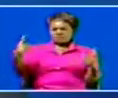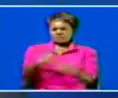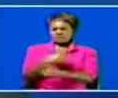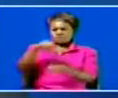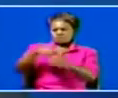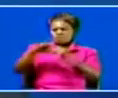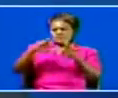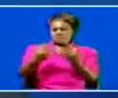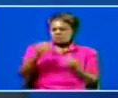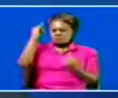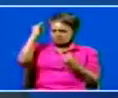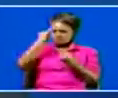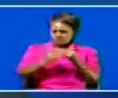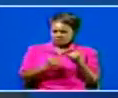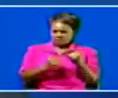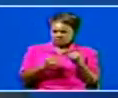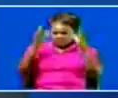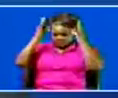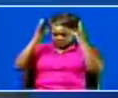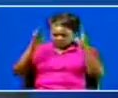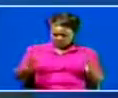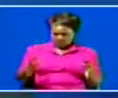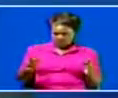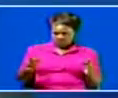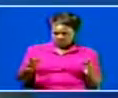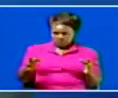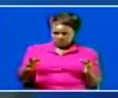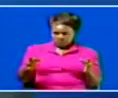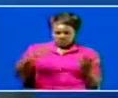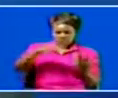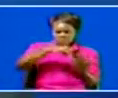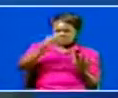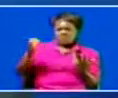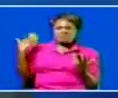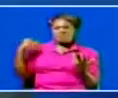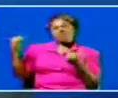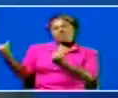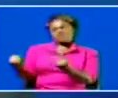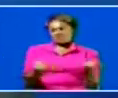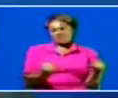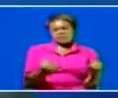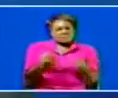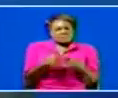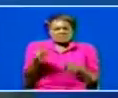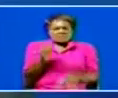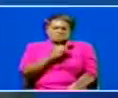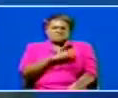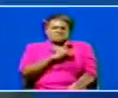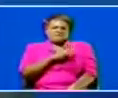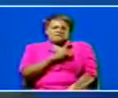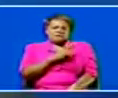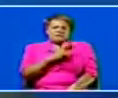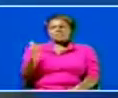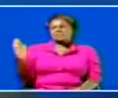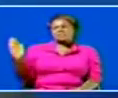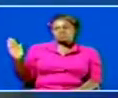familia hiyo. Mwisho yeye aliamua kutoka kumtatua radhi, manake alikuwa tuwe naye hapa leo, lakini kutokamana na